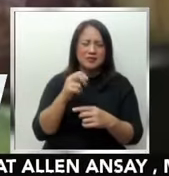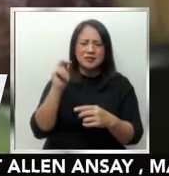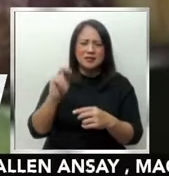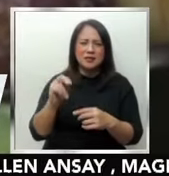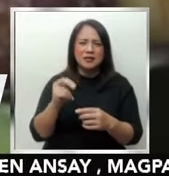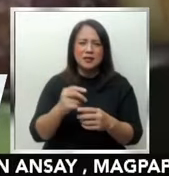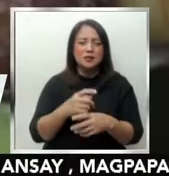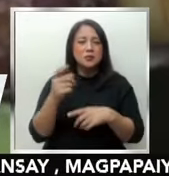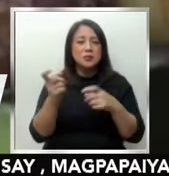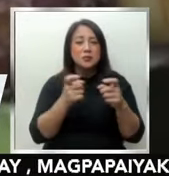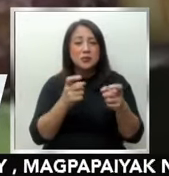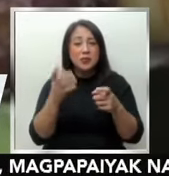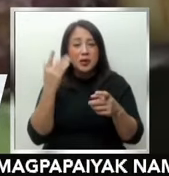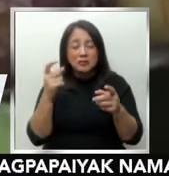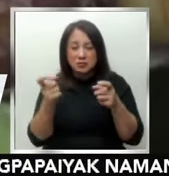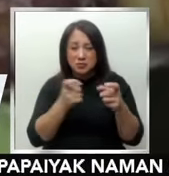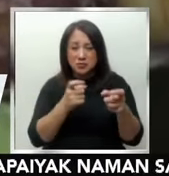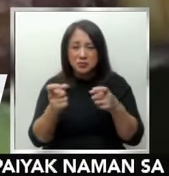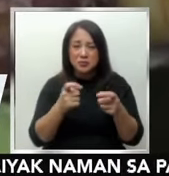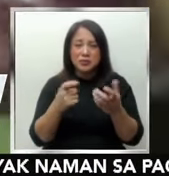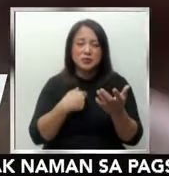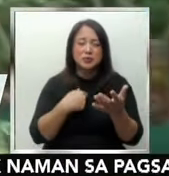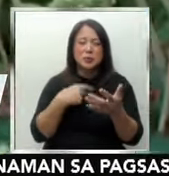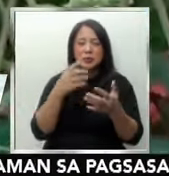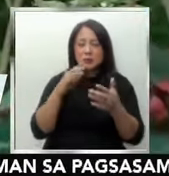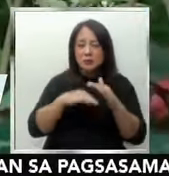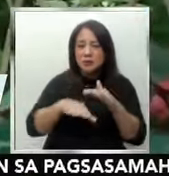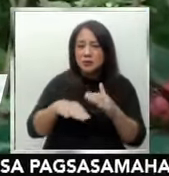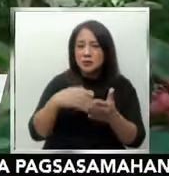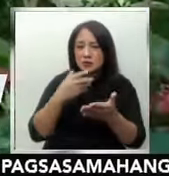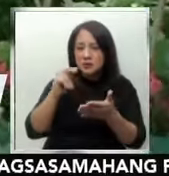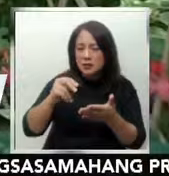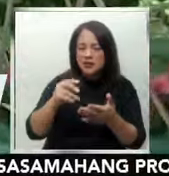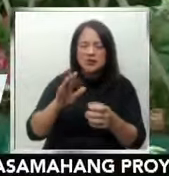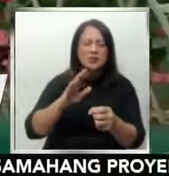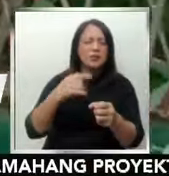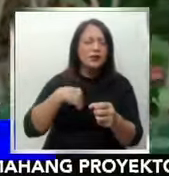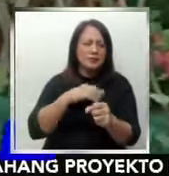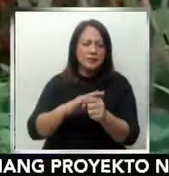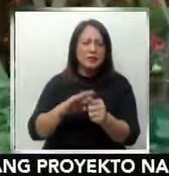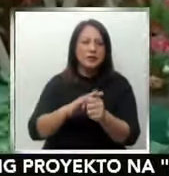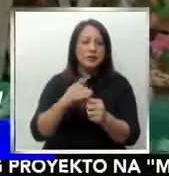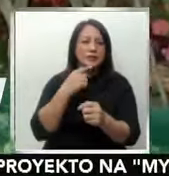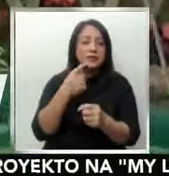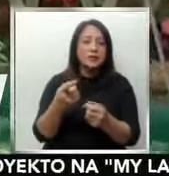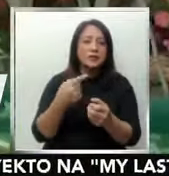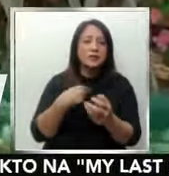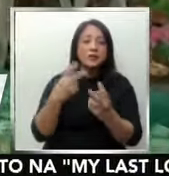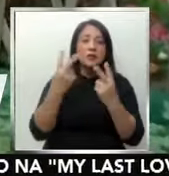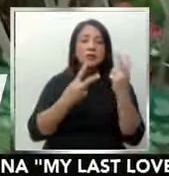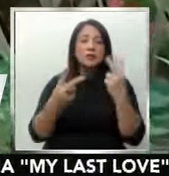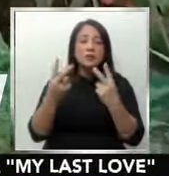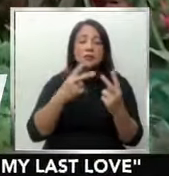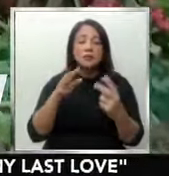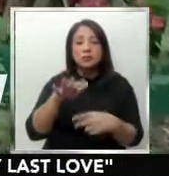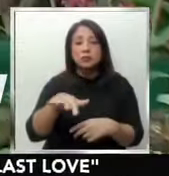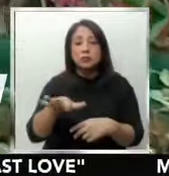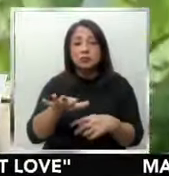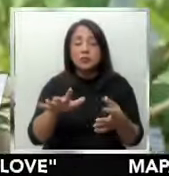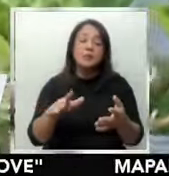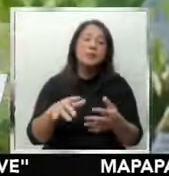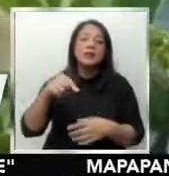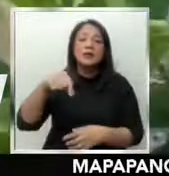of Uh of commodities that is sufficient binanggit niya yyan ng bisitahin ng urban Garden malapit sa kirino grand